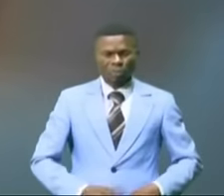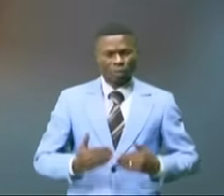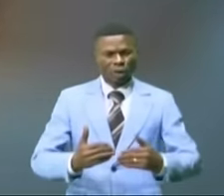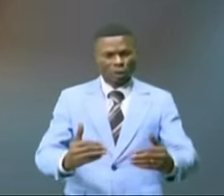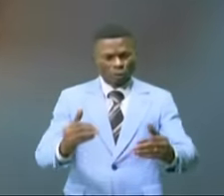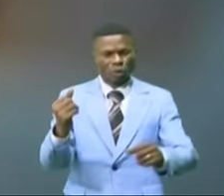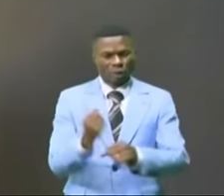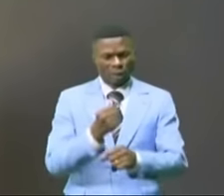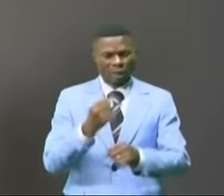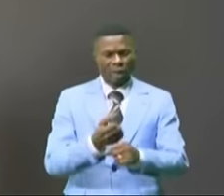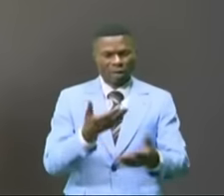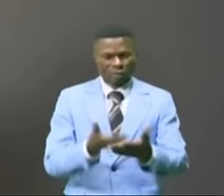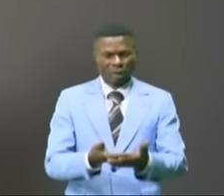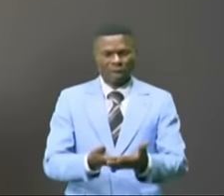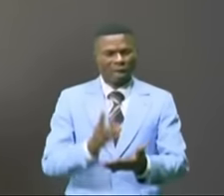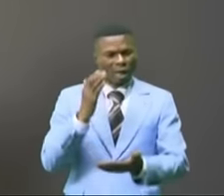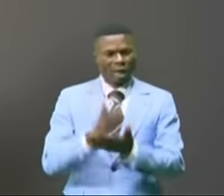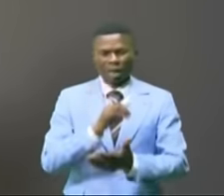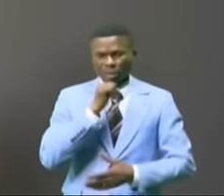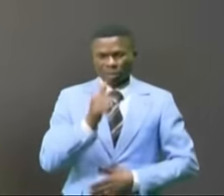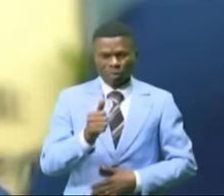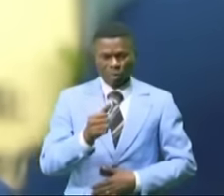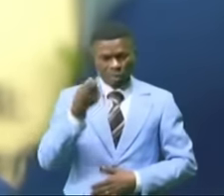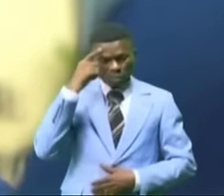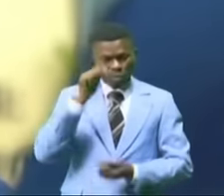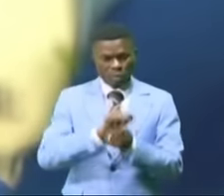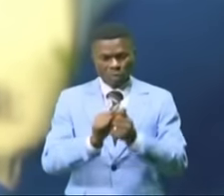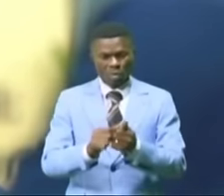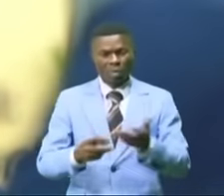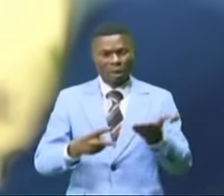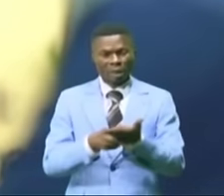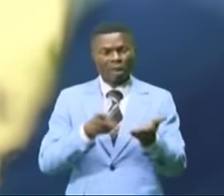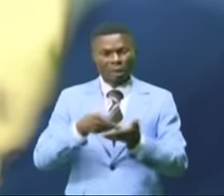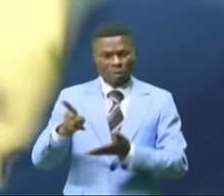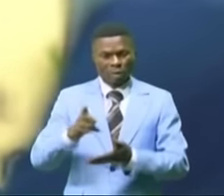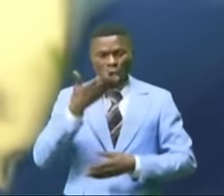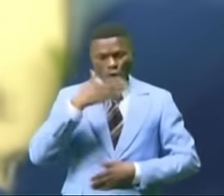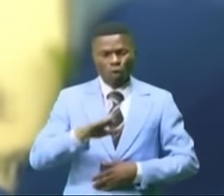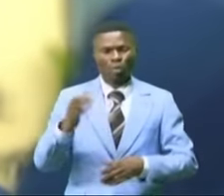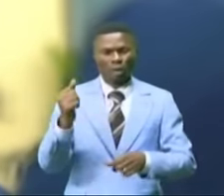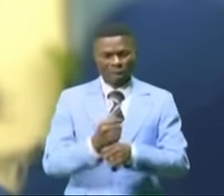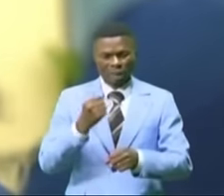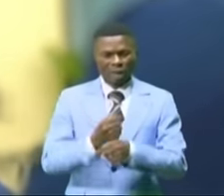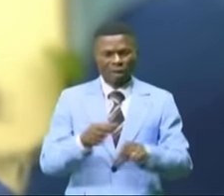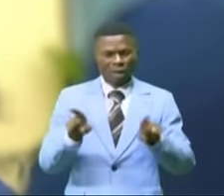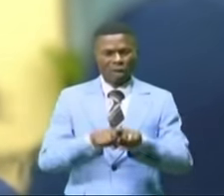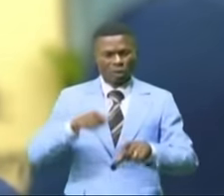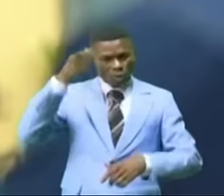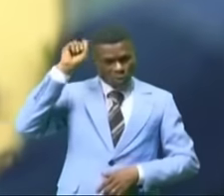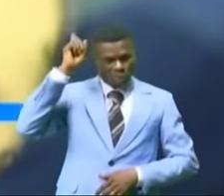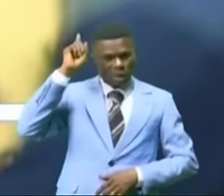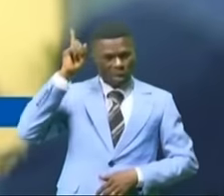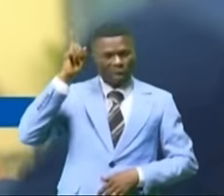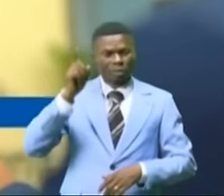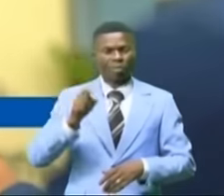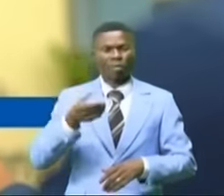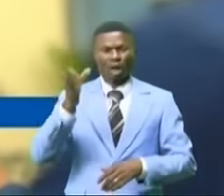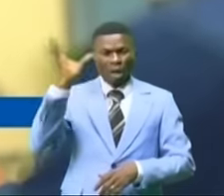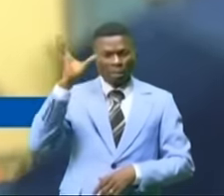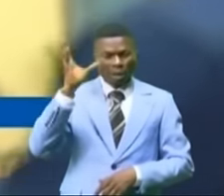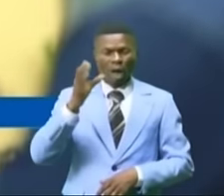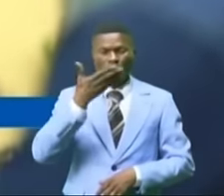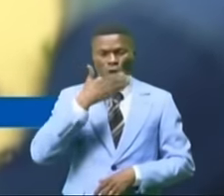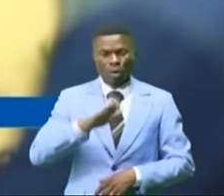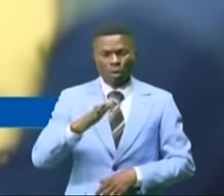continuer sur cette lancée. Par rapport à la tarification, le centre va continuer à fonctionner comme il fonctionnait avant. Mabanga